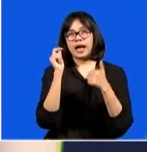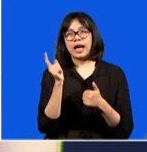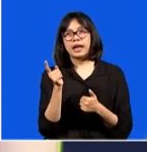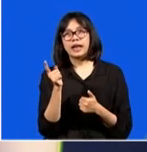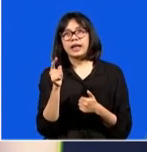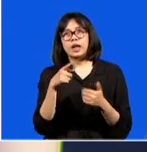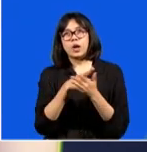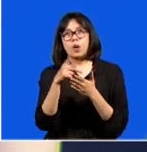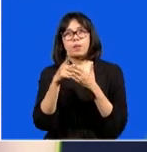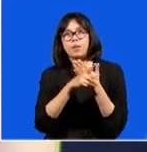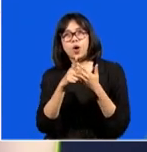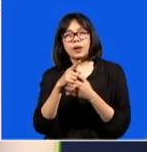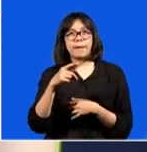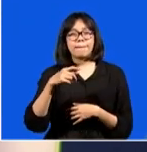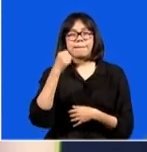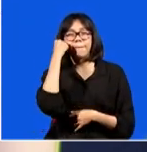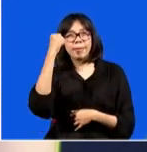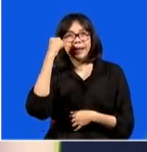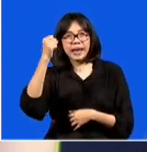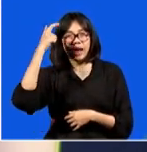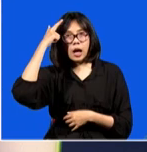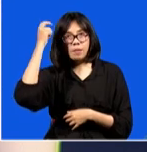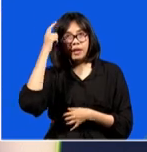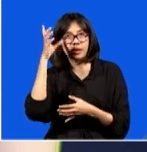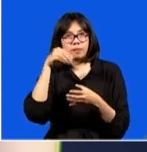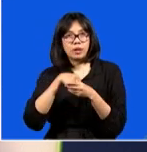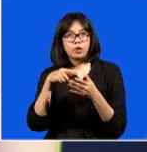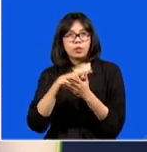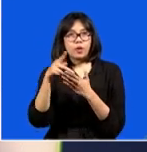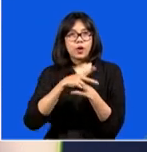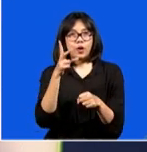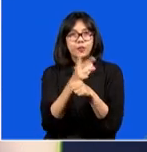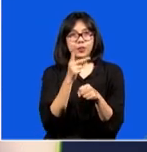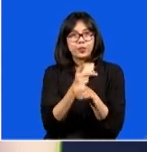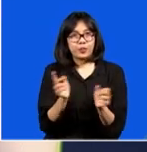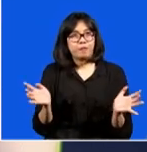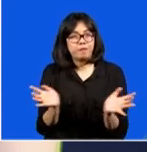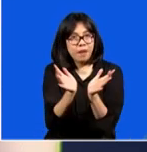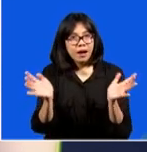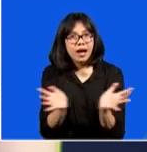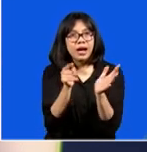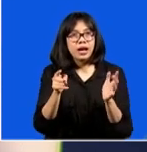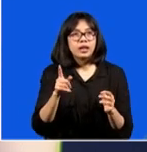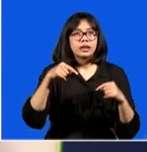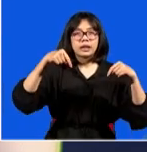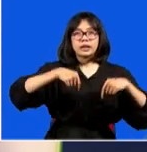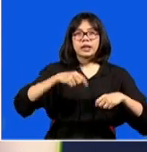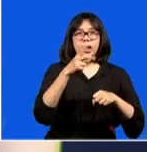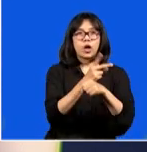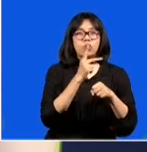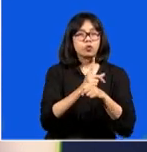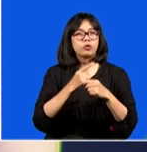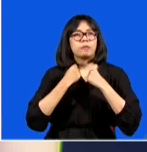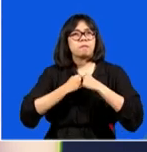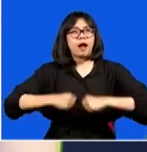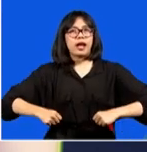program mereka belajar ini khususnya guru-guru penggerak ini adalah guru-guru jadi berani berinovasi seperti yang tadi